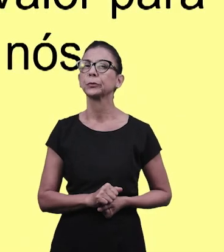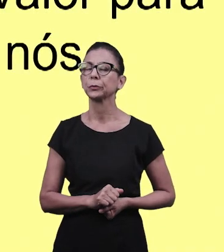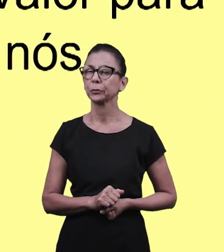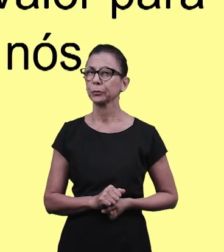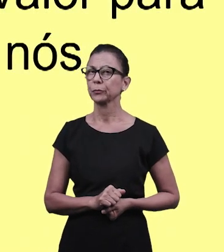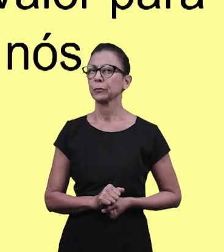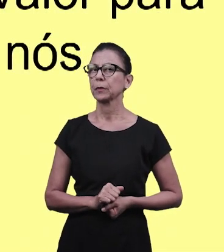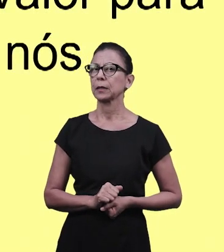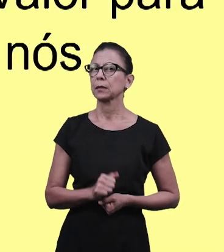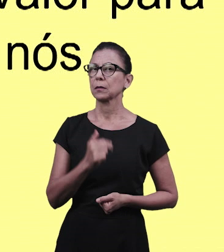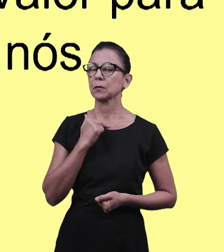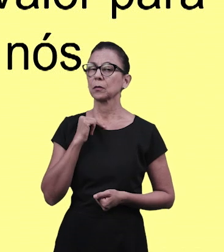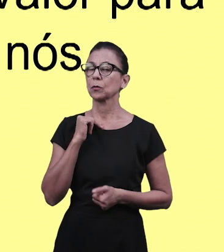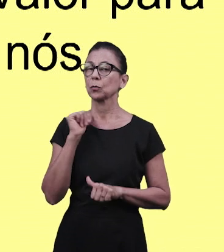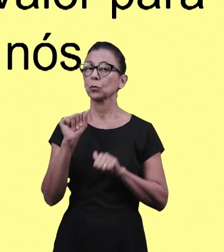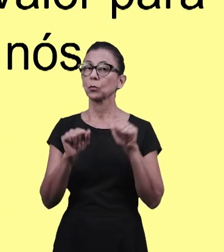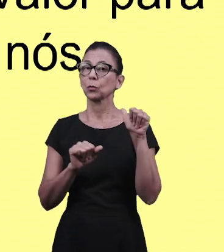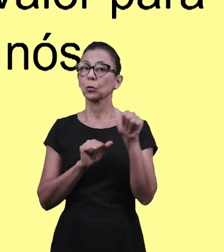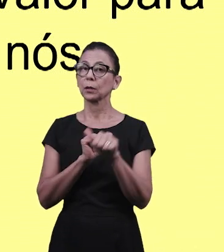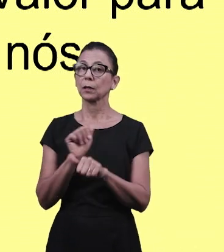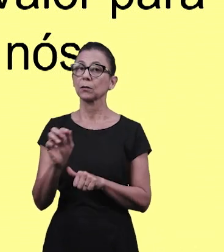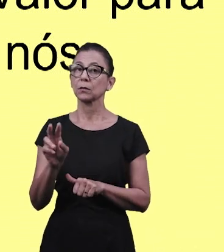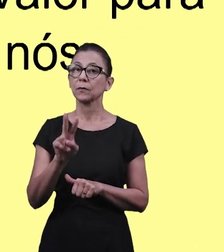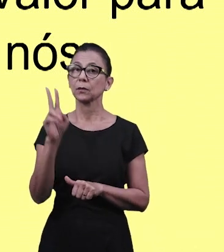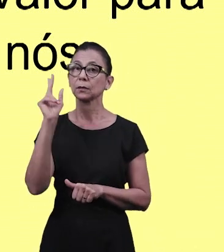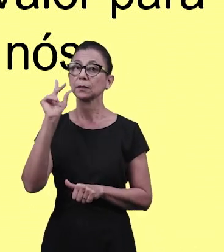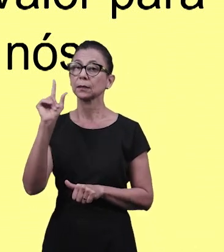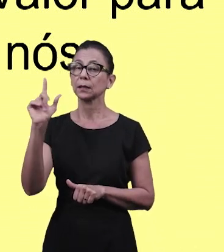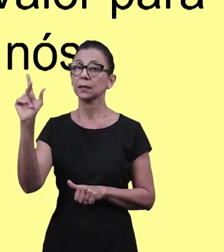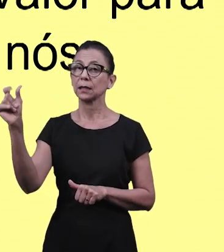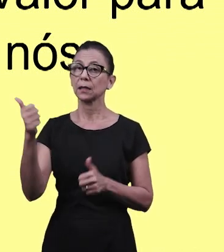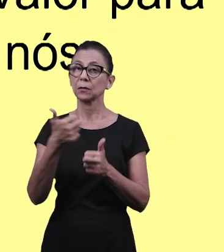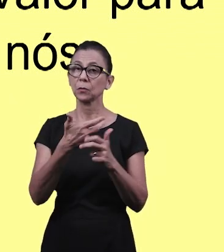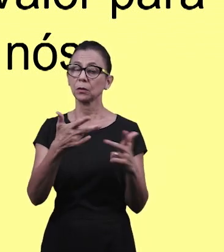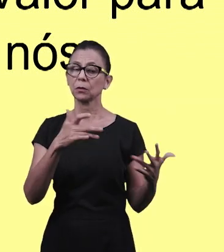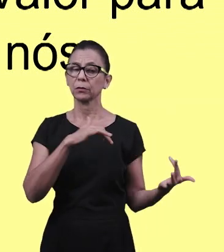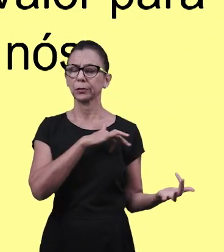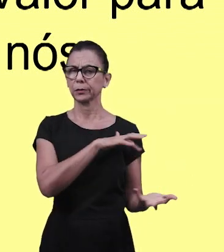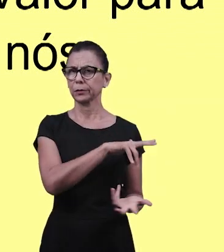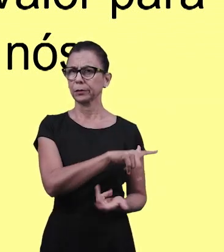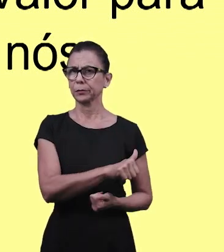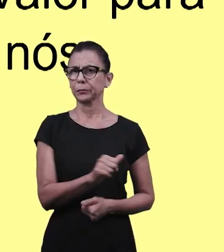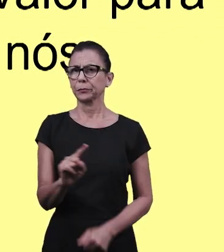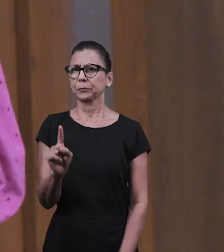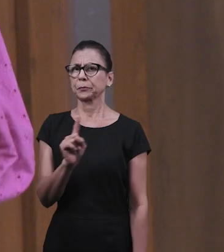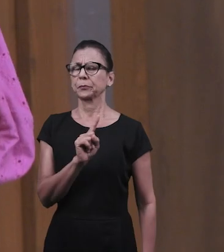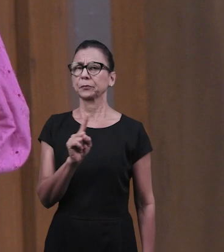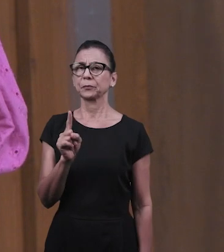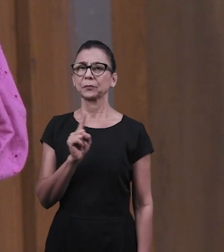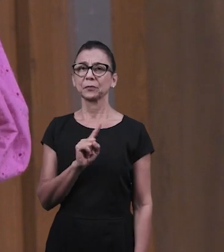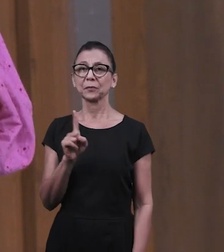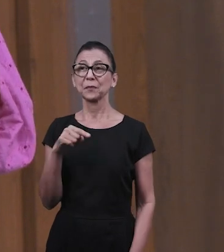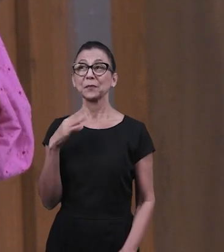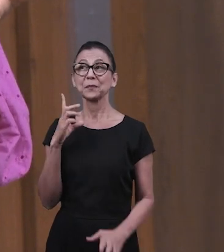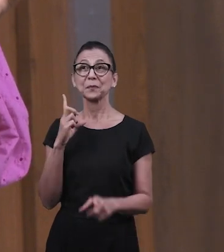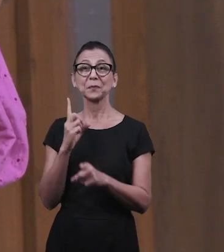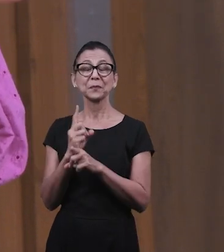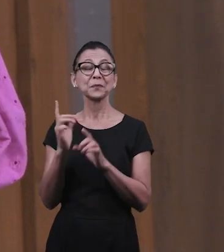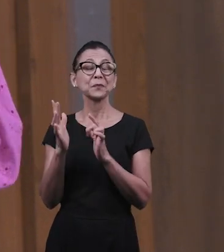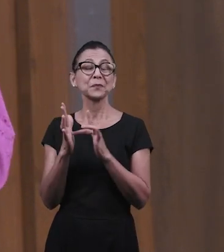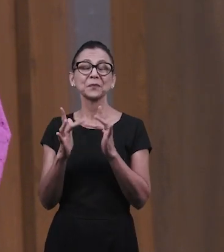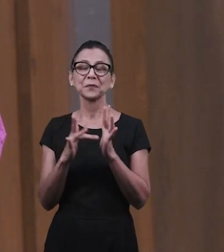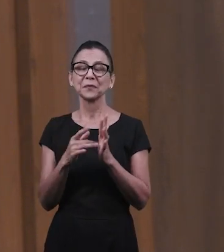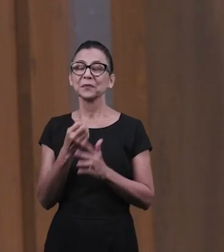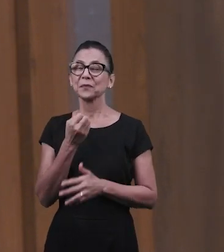salut par les valeurs de ce monde. Nous retrouvons la perle de grand prix. Et comme il est